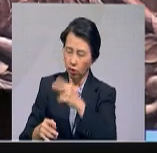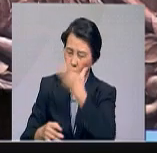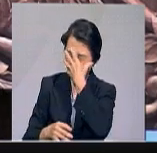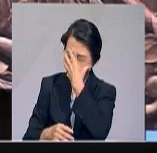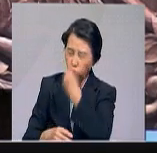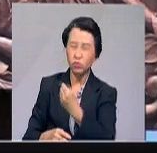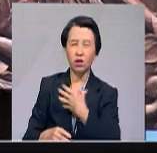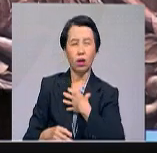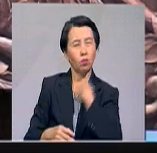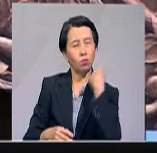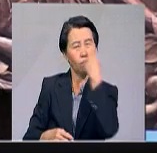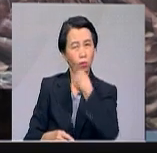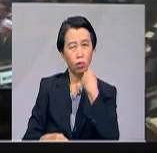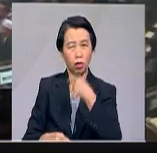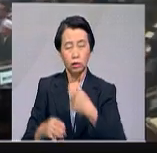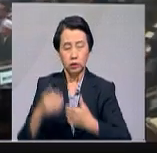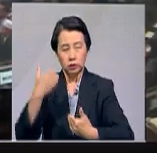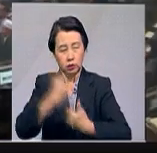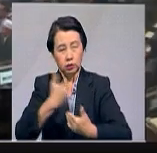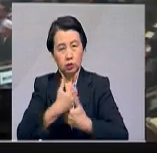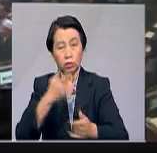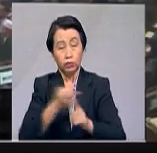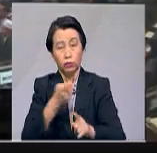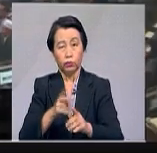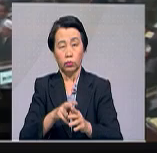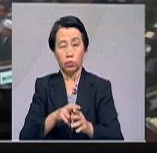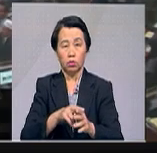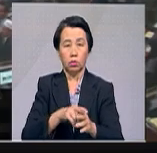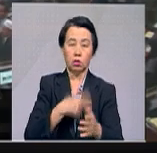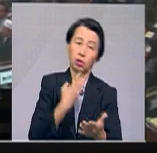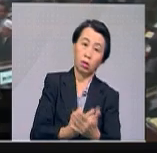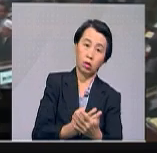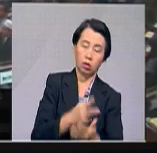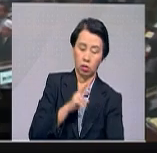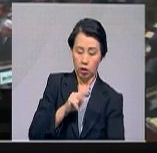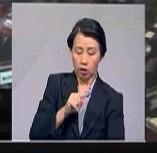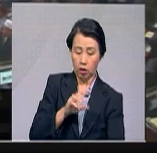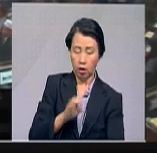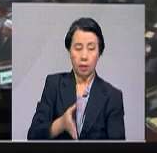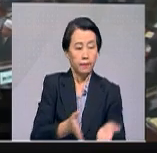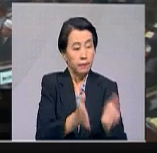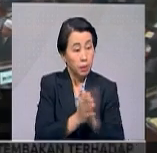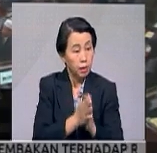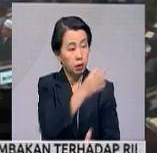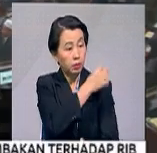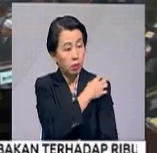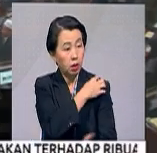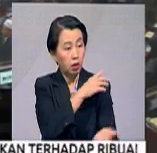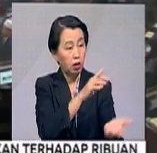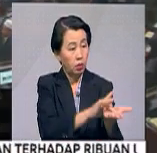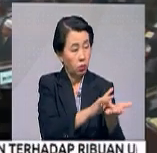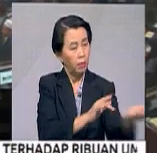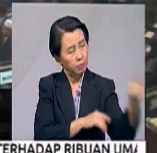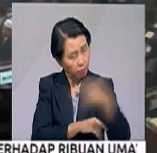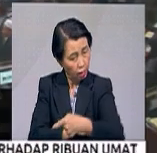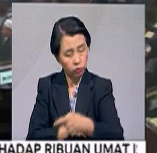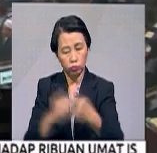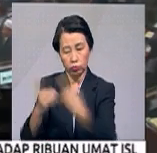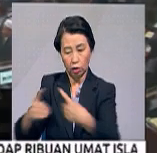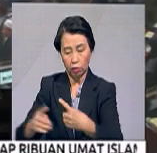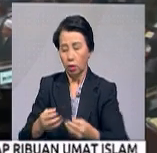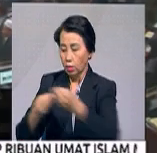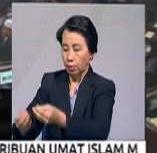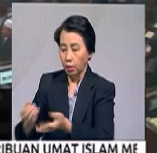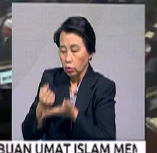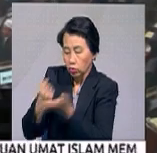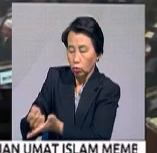dan kata-katanya mula terganggu sebelum jatuh pengsan. Ngah Kor Meng kemudian meminta pegawai perubatan masuk ke dalam dewan bagi